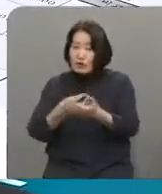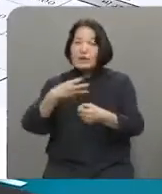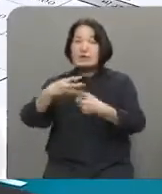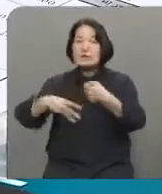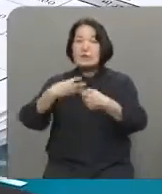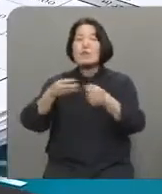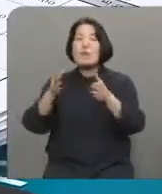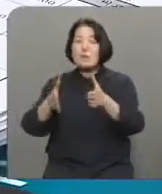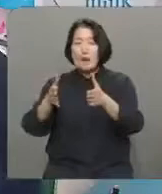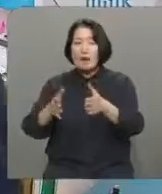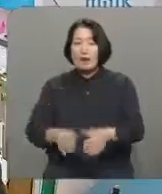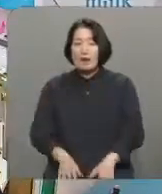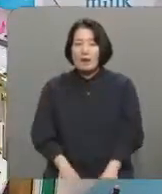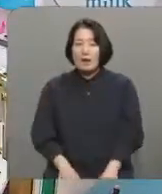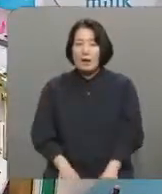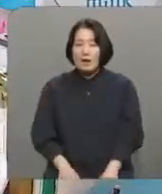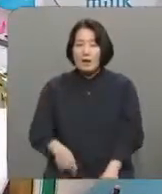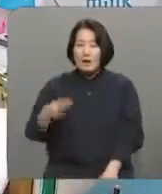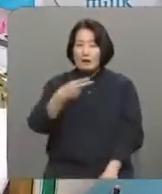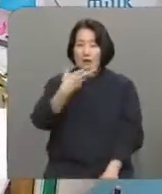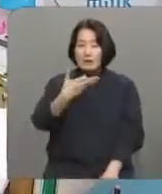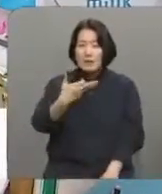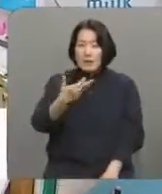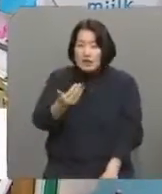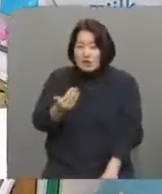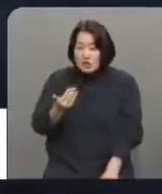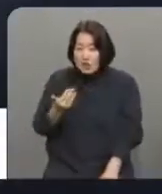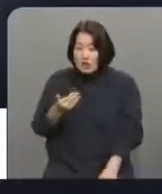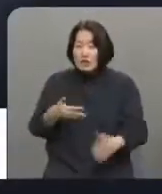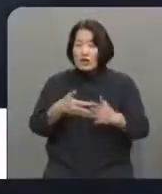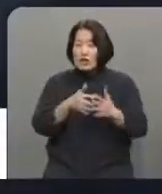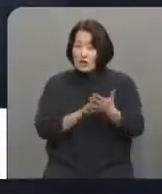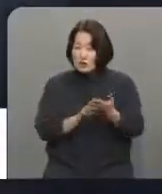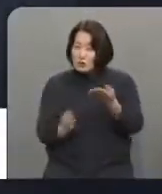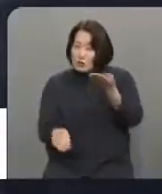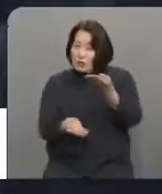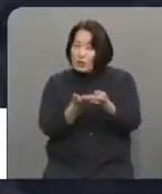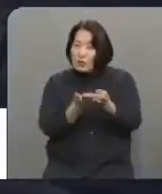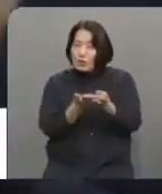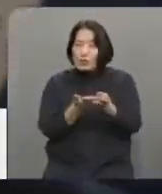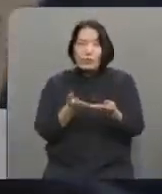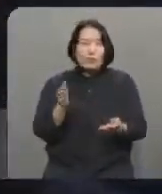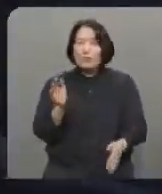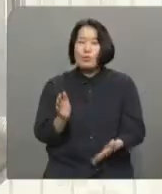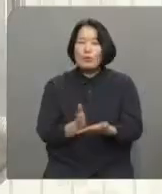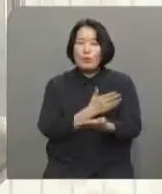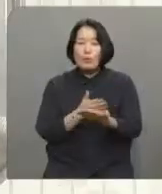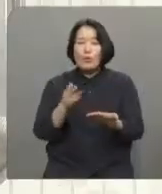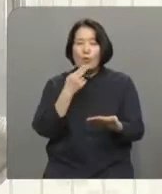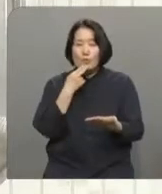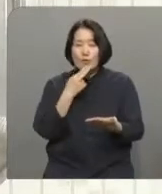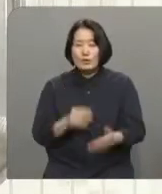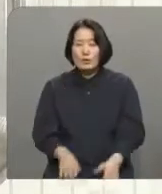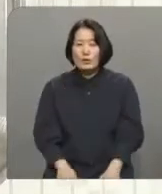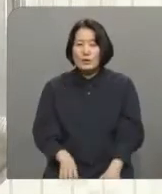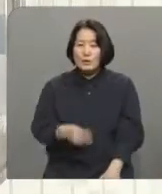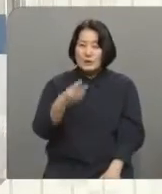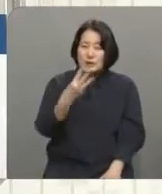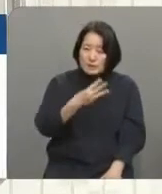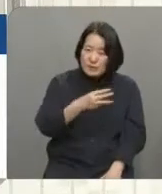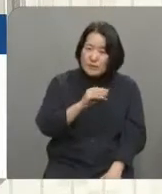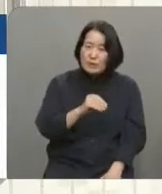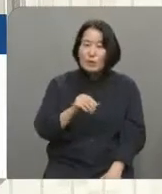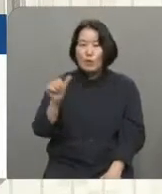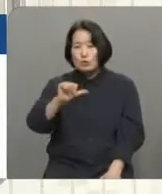불과합니다. 심지어 2018년 이전엔 영수증 처리조차 안 한 경우도 있었습니다. 3천이면 3천, 5천이면